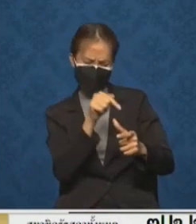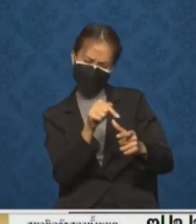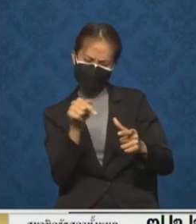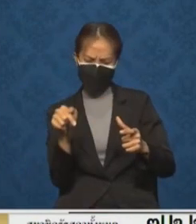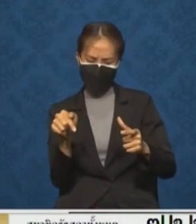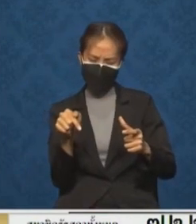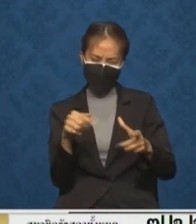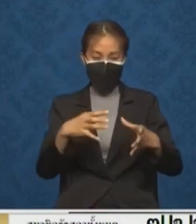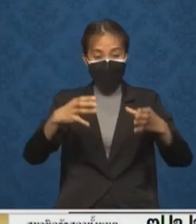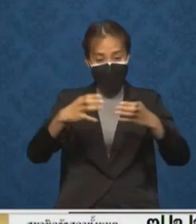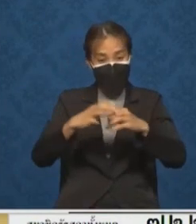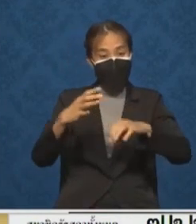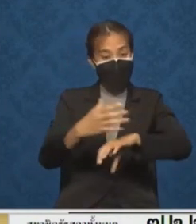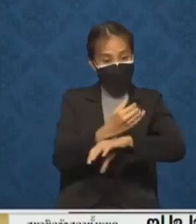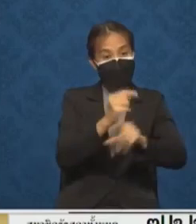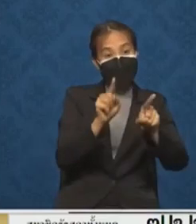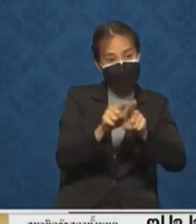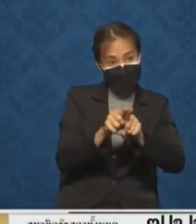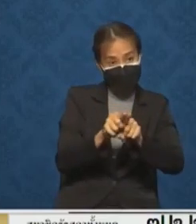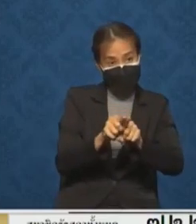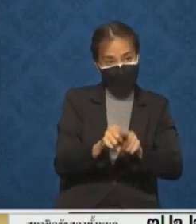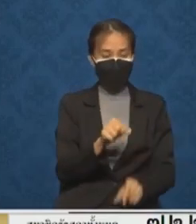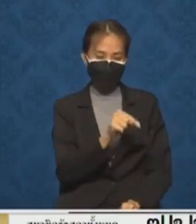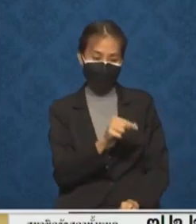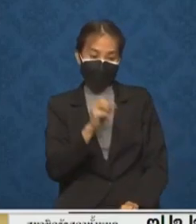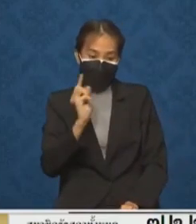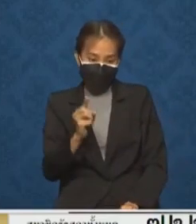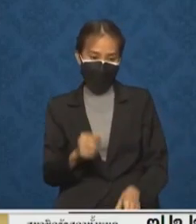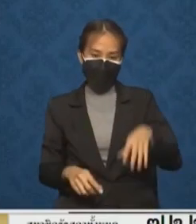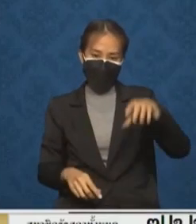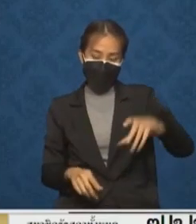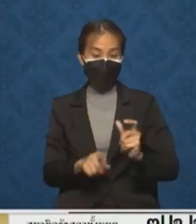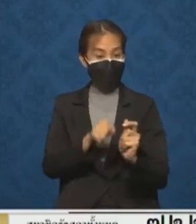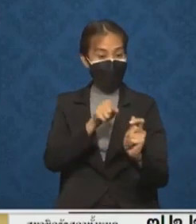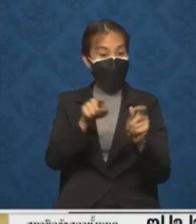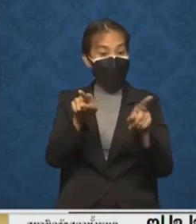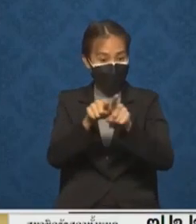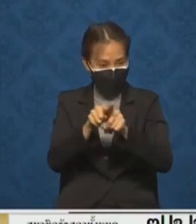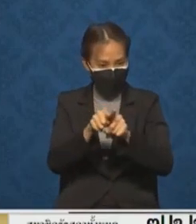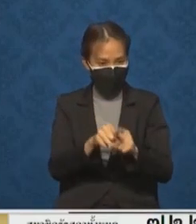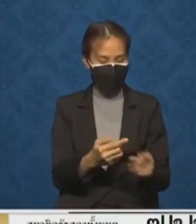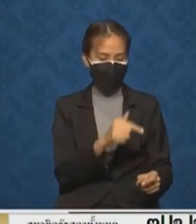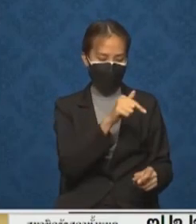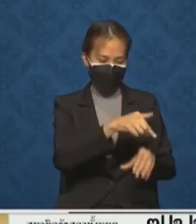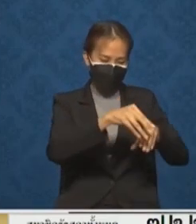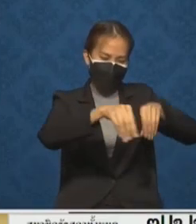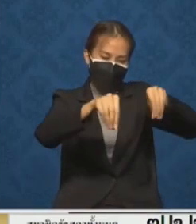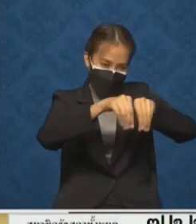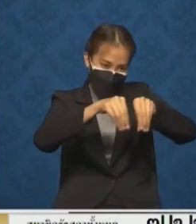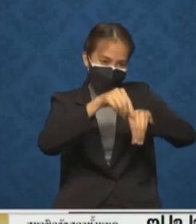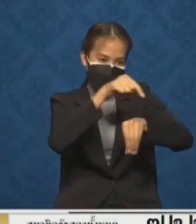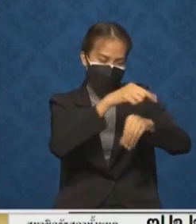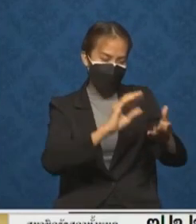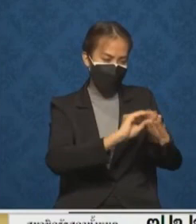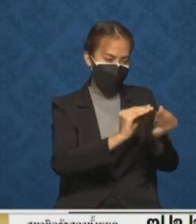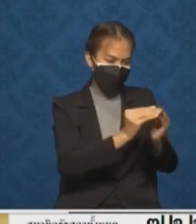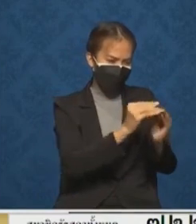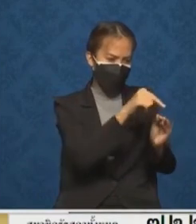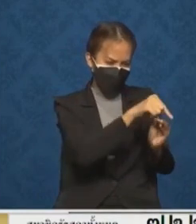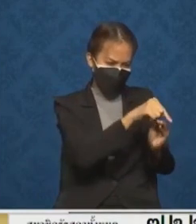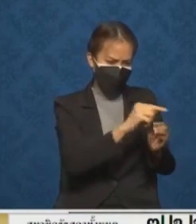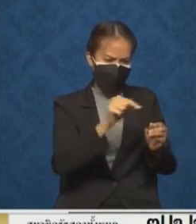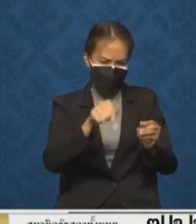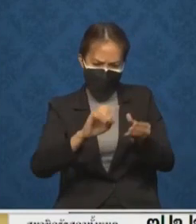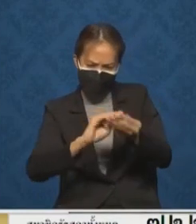ซึ่งในพื้นที่หนึ่งเป็นเบอร์อีกเบอร์หนึ่งแล้วพอไปอีกพื้นที่หนึ่งซึ่งอยู่ติดต่อกันก็กลับกลายเป็นเบอร์อีกเบอร์หนึ่